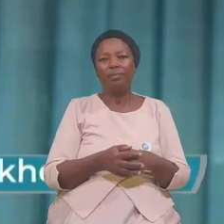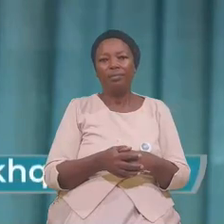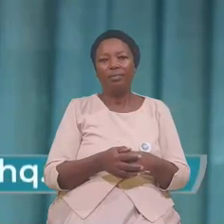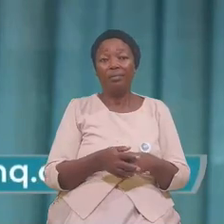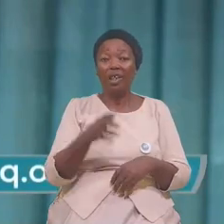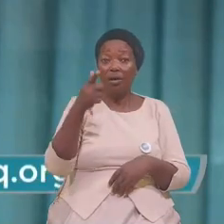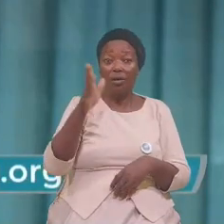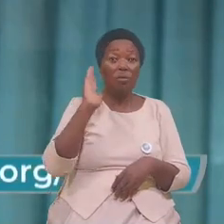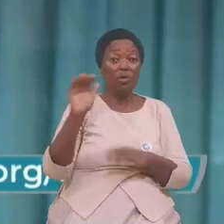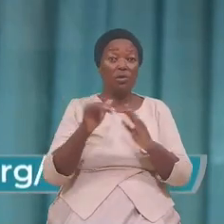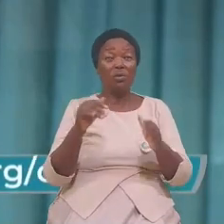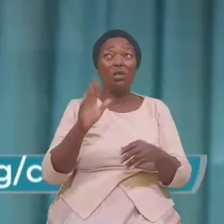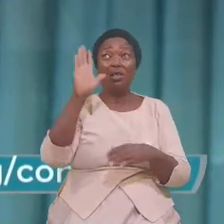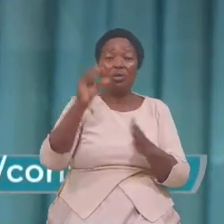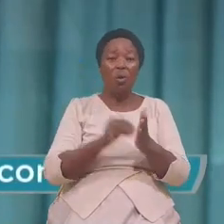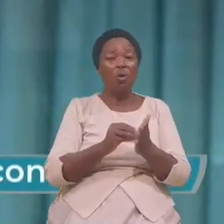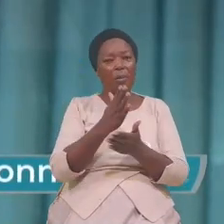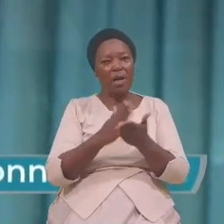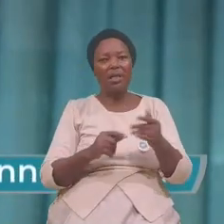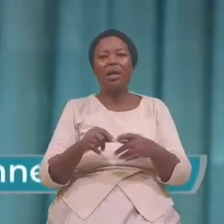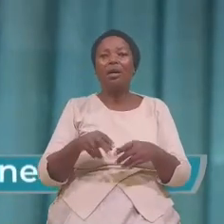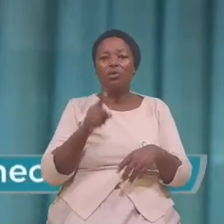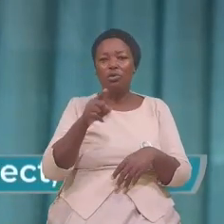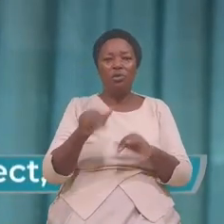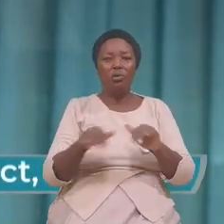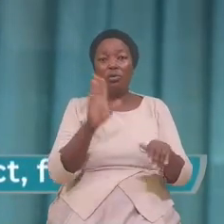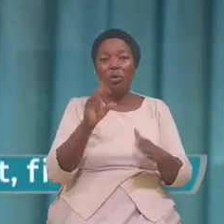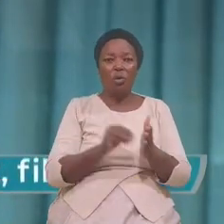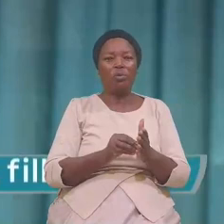Dieu jouera son rôle. Tu dois faire pour toi.